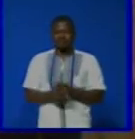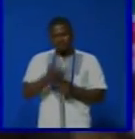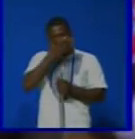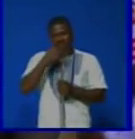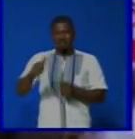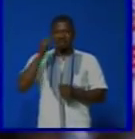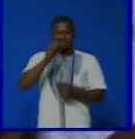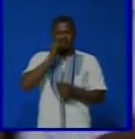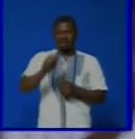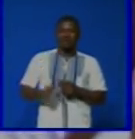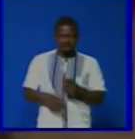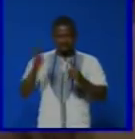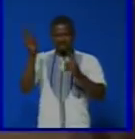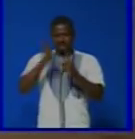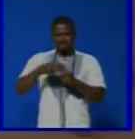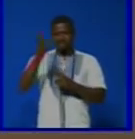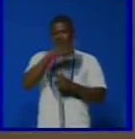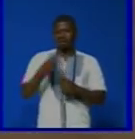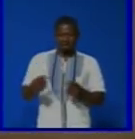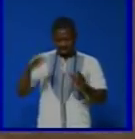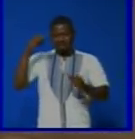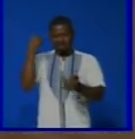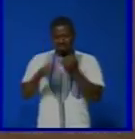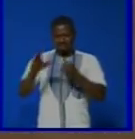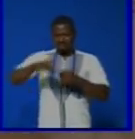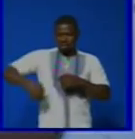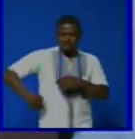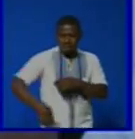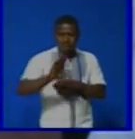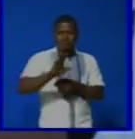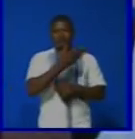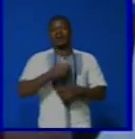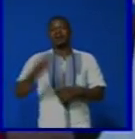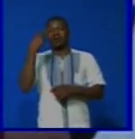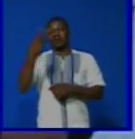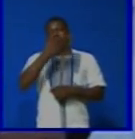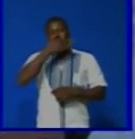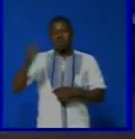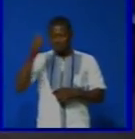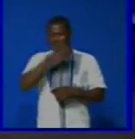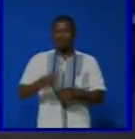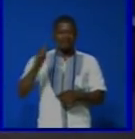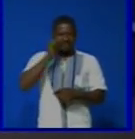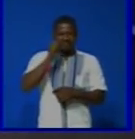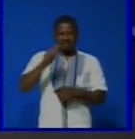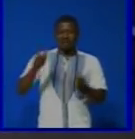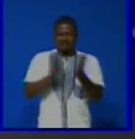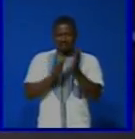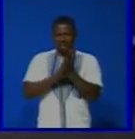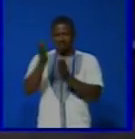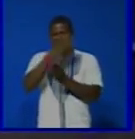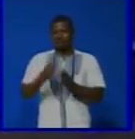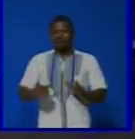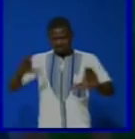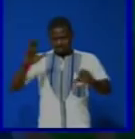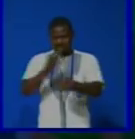cyclisme, les finalistes du jeu de pétanque, ainsi que les 2 meilleures filles de l'école Tikonti, admises au certificat